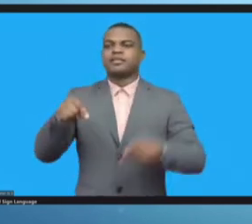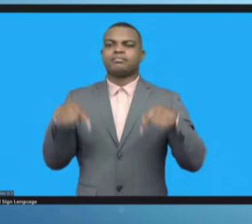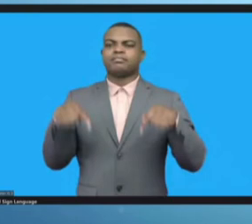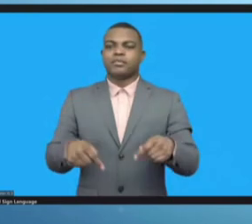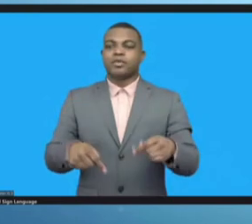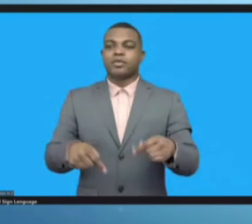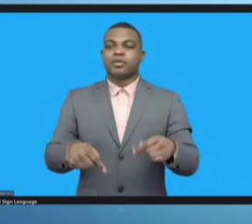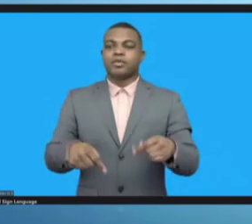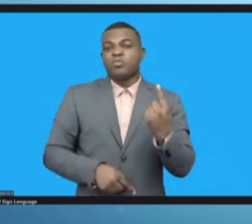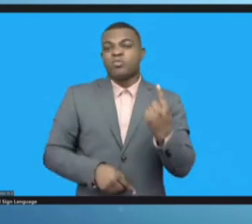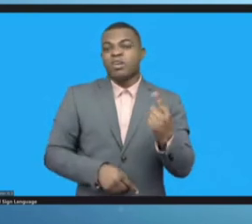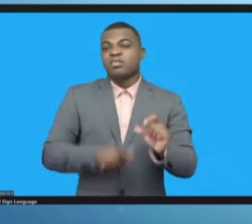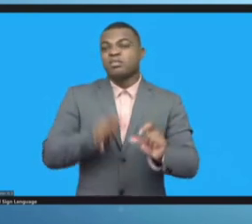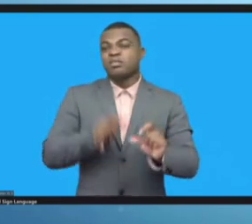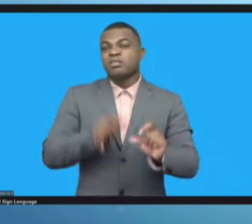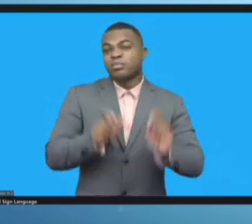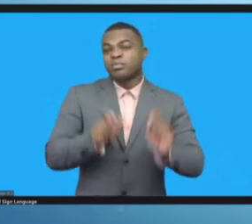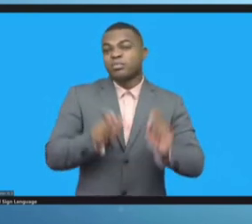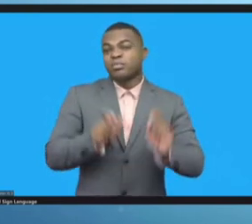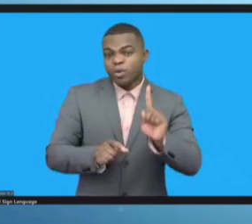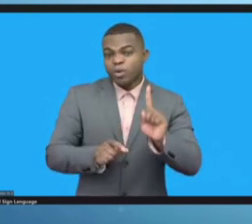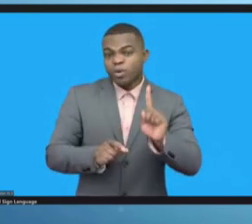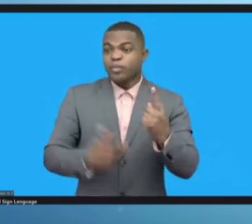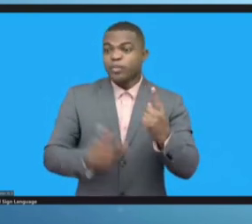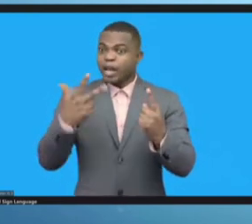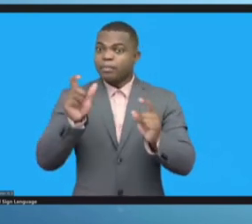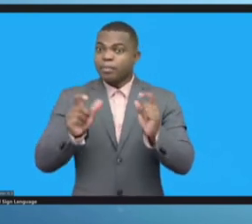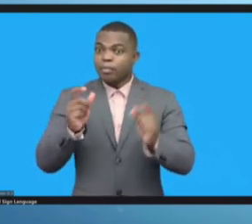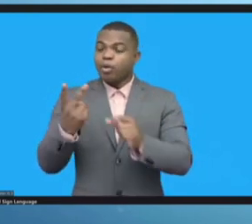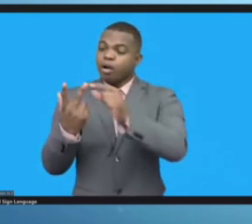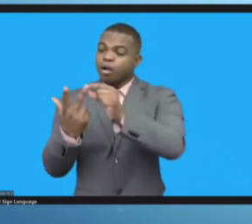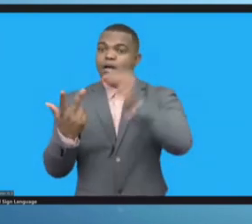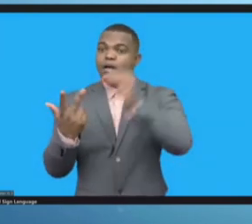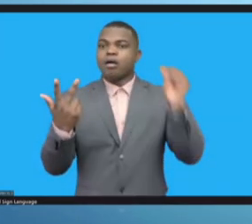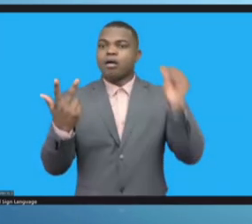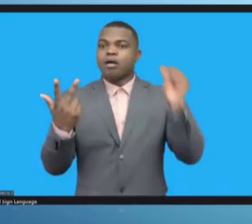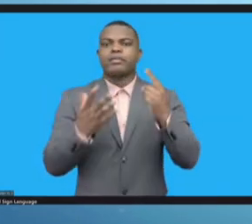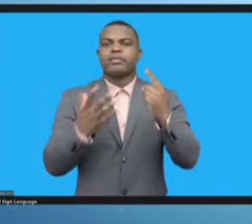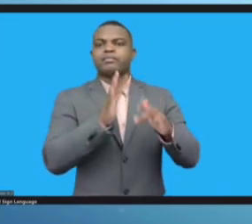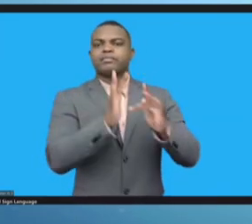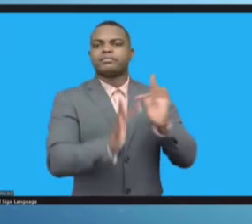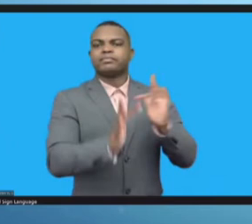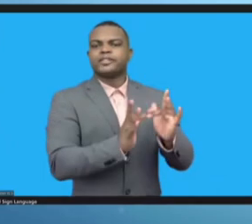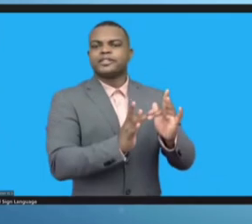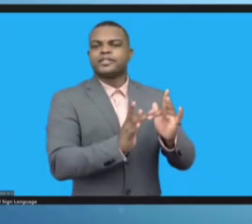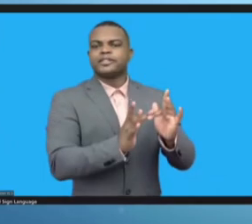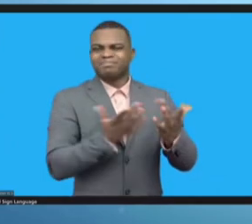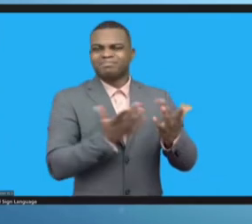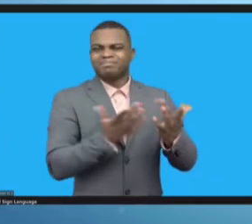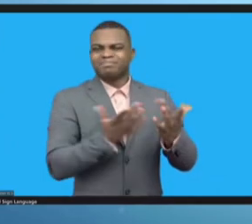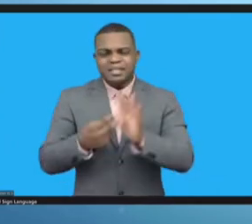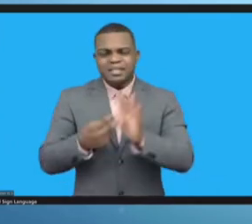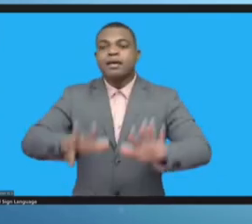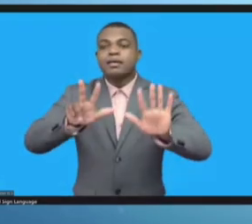d'Internet. L'accès à l'Internet se limite encore plus radicalement dès qu'on s'éloigne des zones rurales et qu'on se